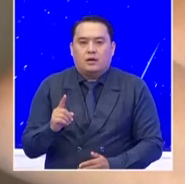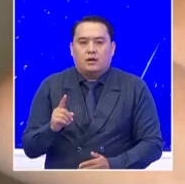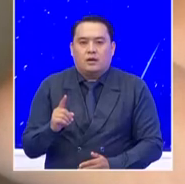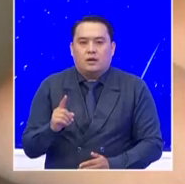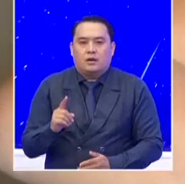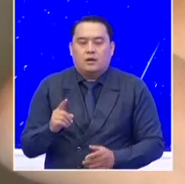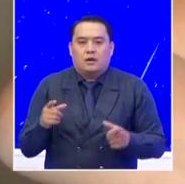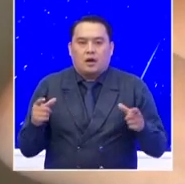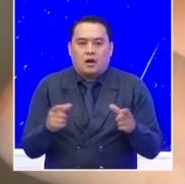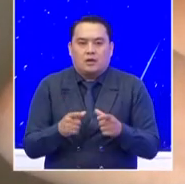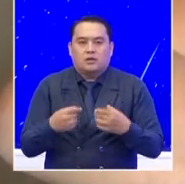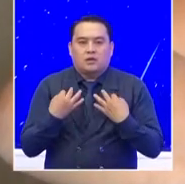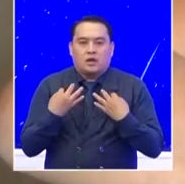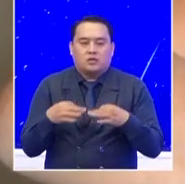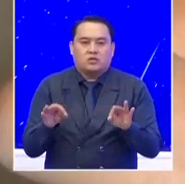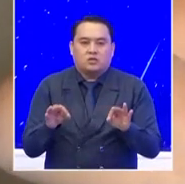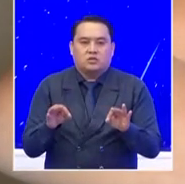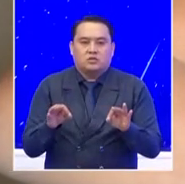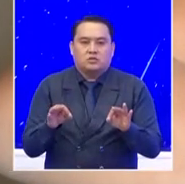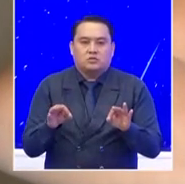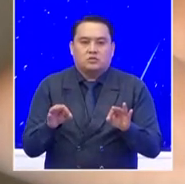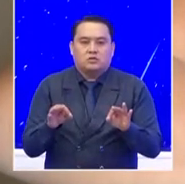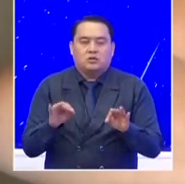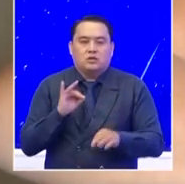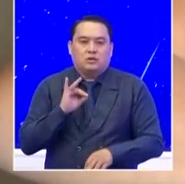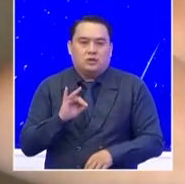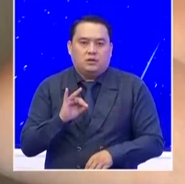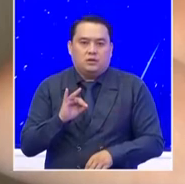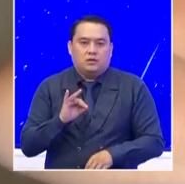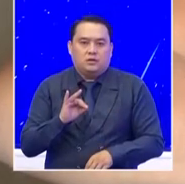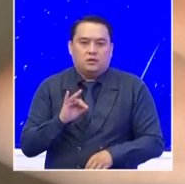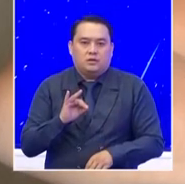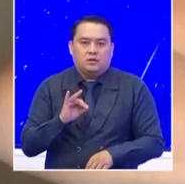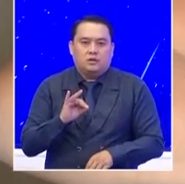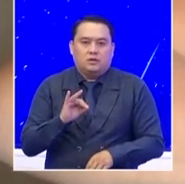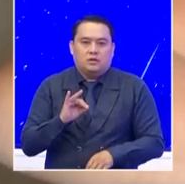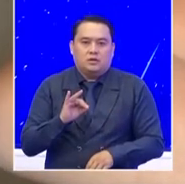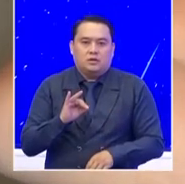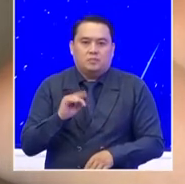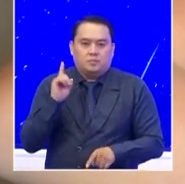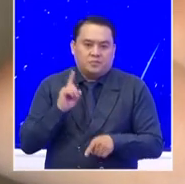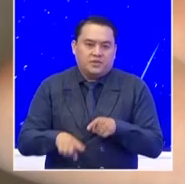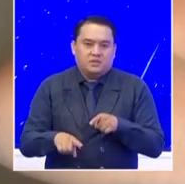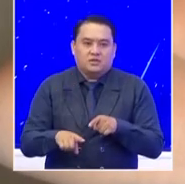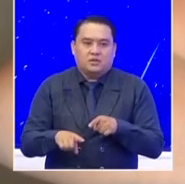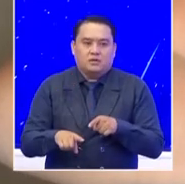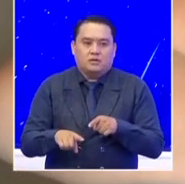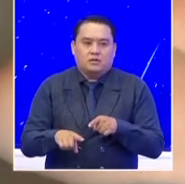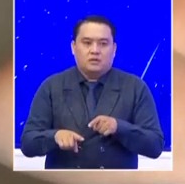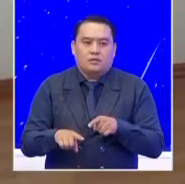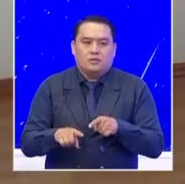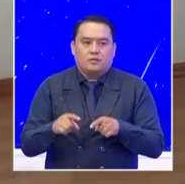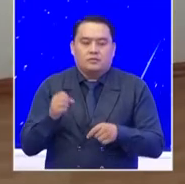обошел стороной, и я уже поскорее бы в центр